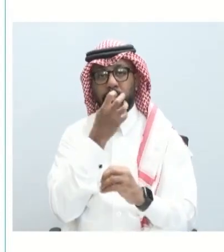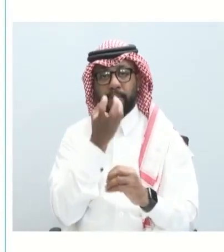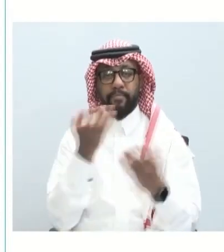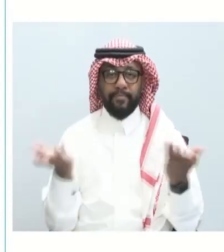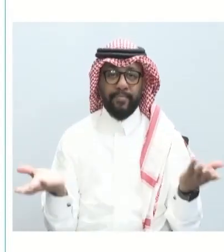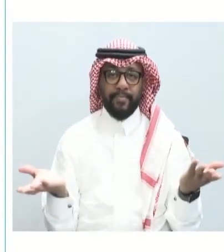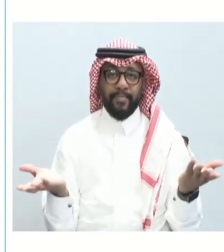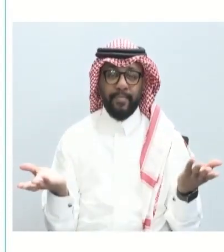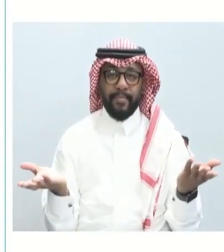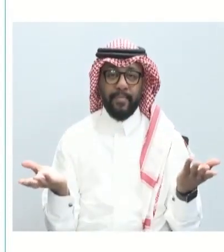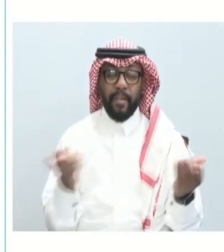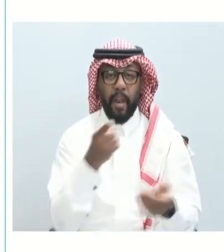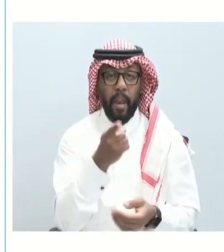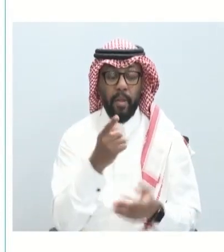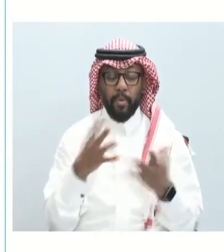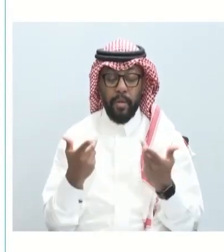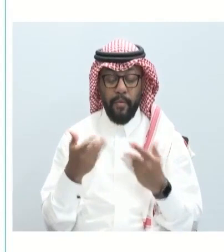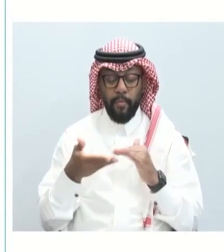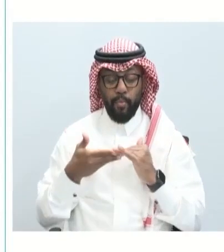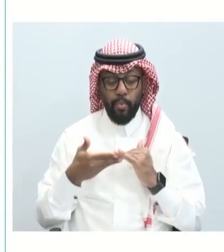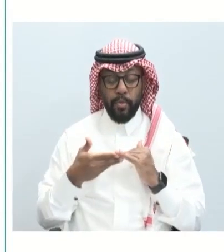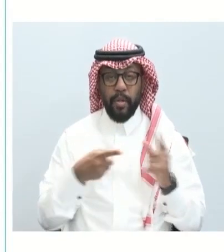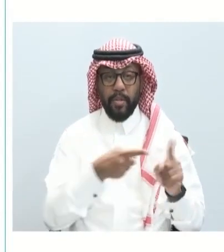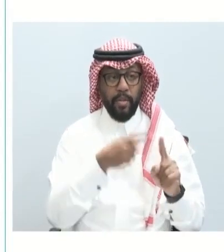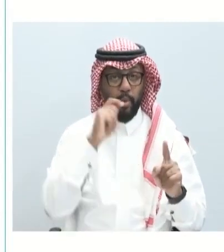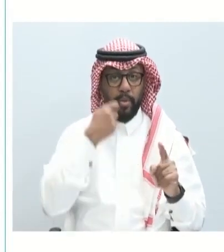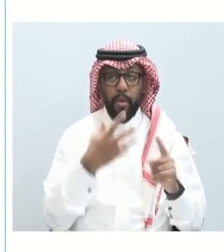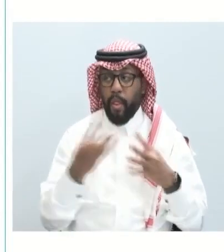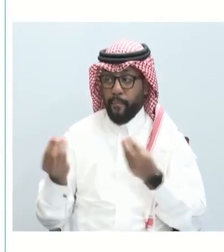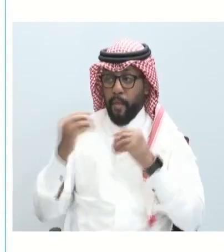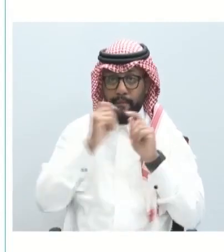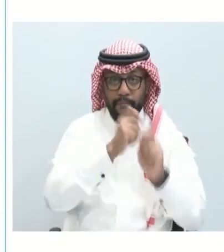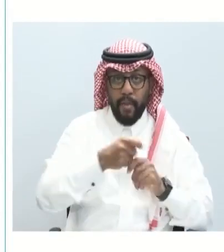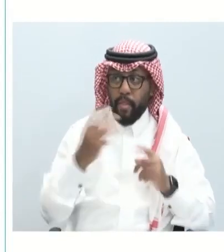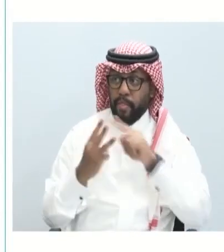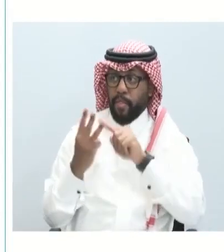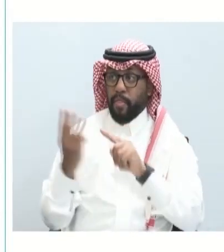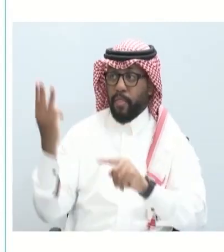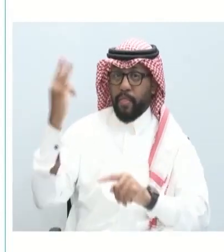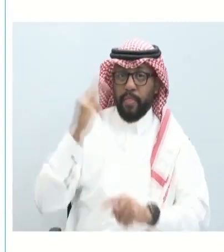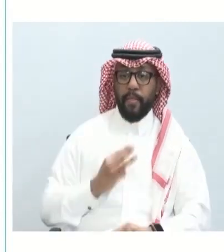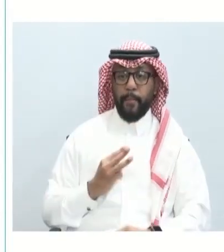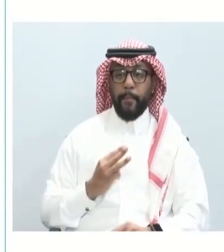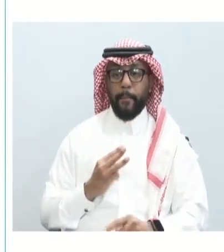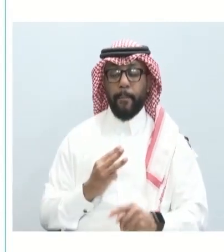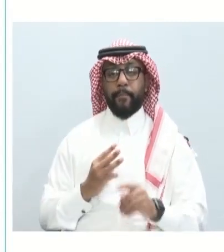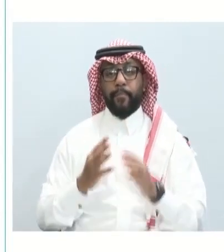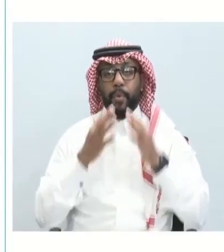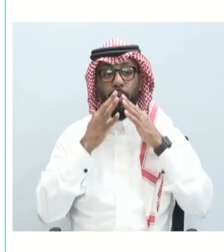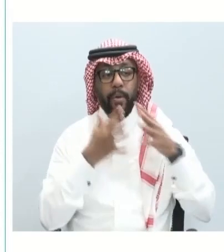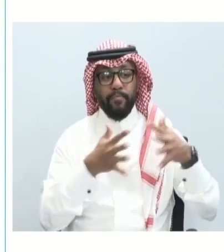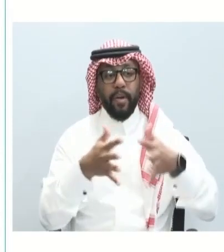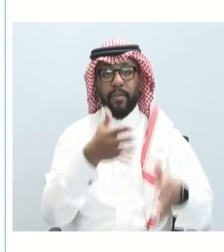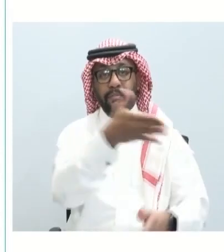كيف تستطيع مساعدته في ان ياخذ الثلاثه الى الضفه الاخرى هو لا يستطيع